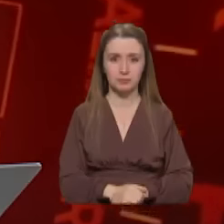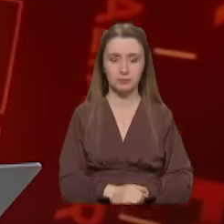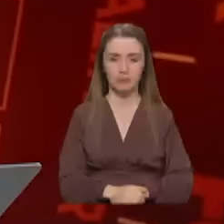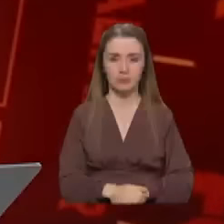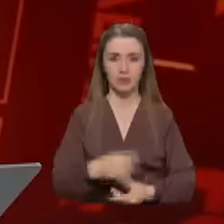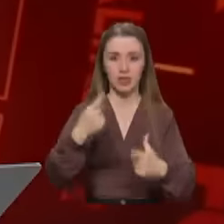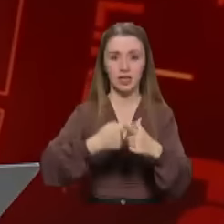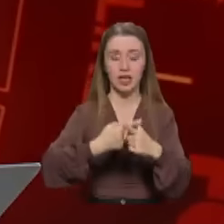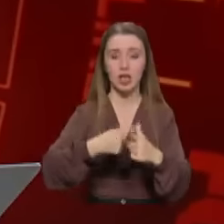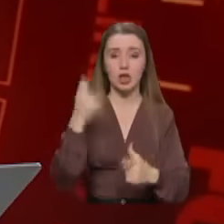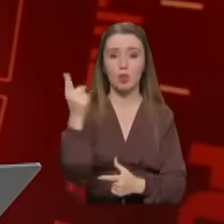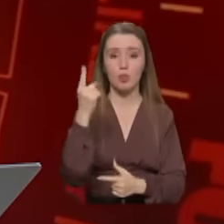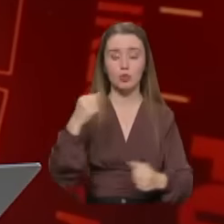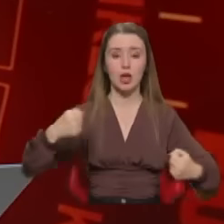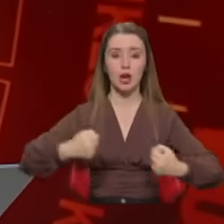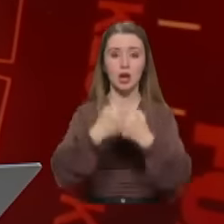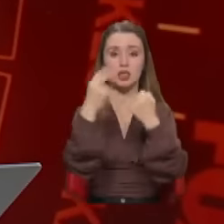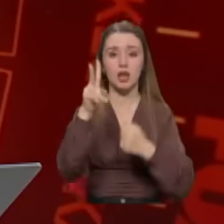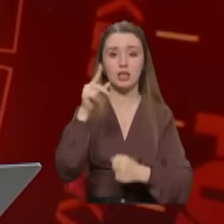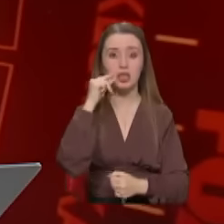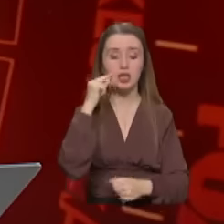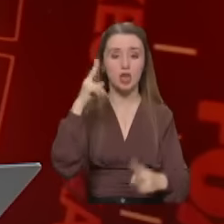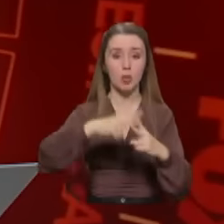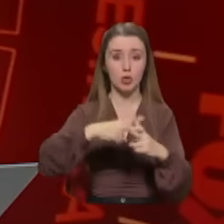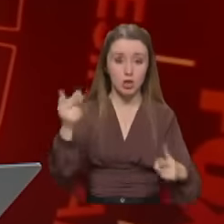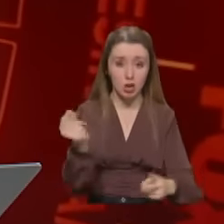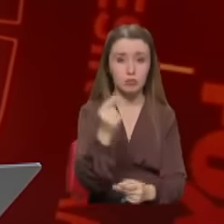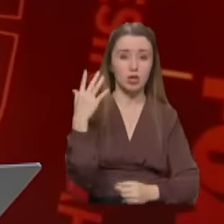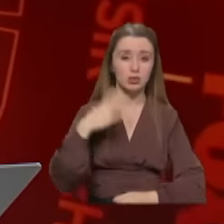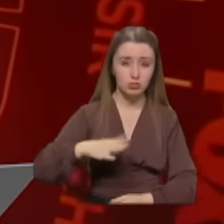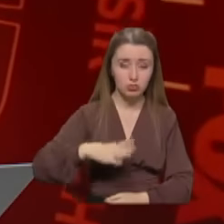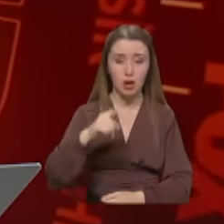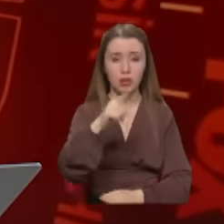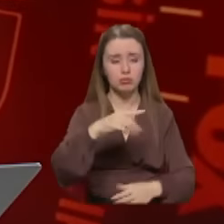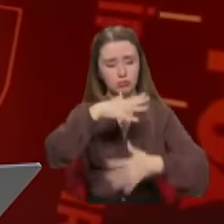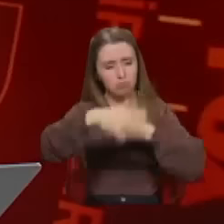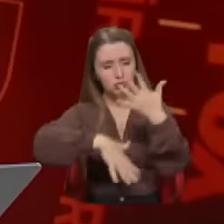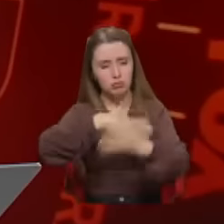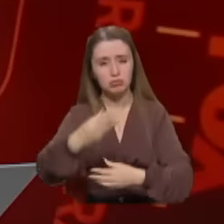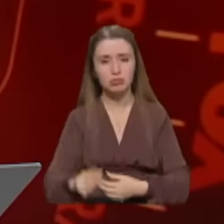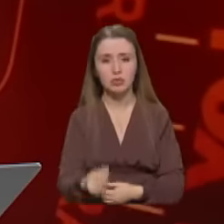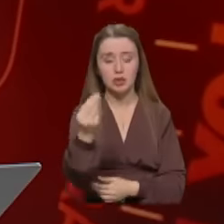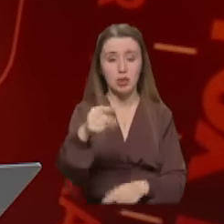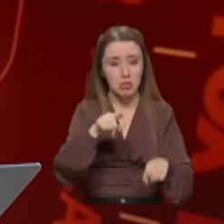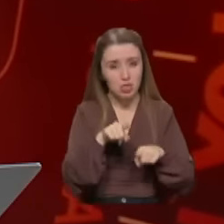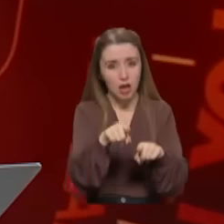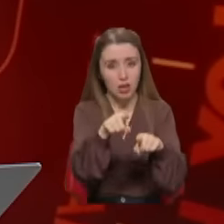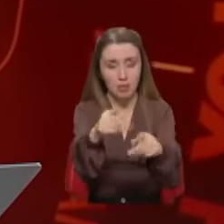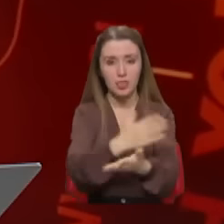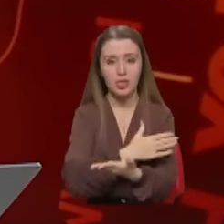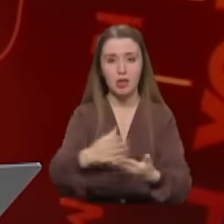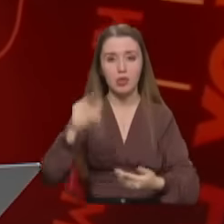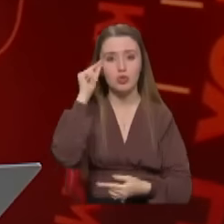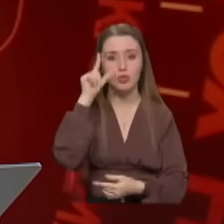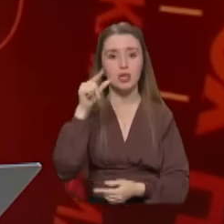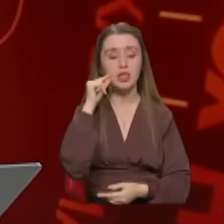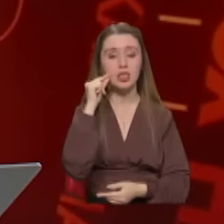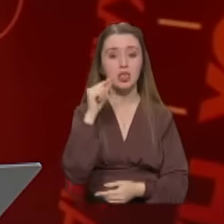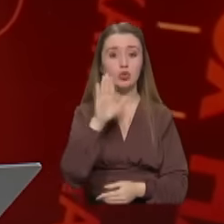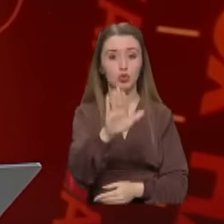Kiralık minibüsle kaza yapan iki kişi polisten kaçmak isterken ortalığı birbirine kattı. Amansız takip sırasında şüphelileri